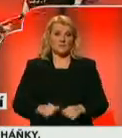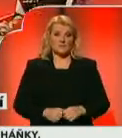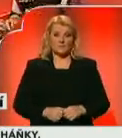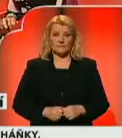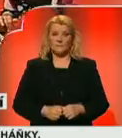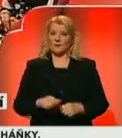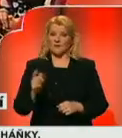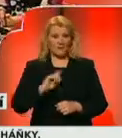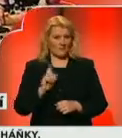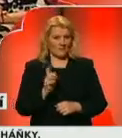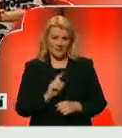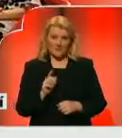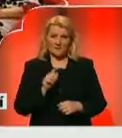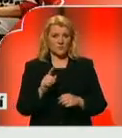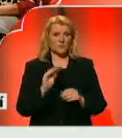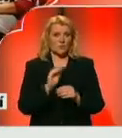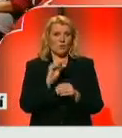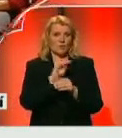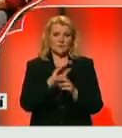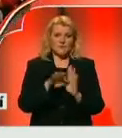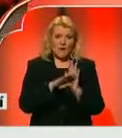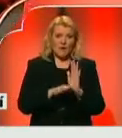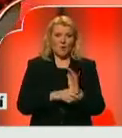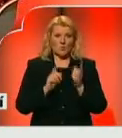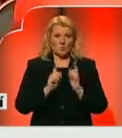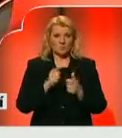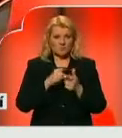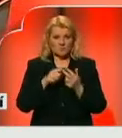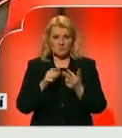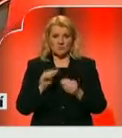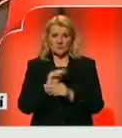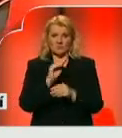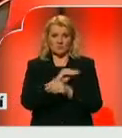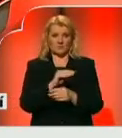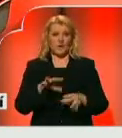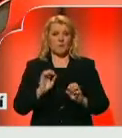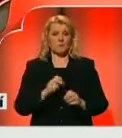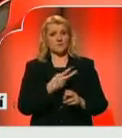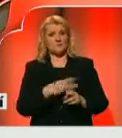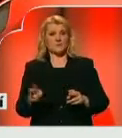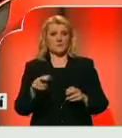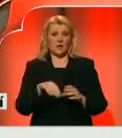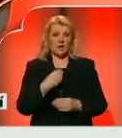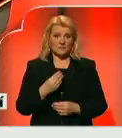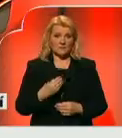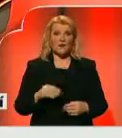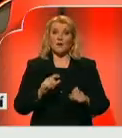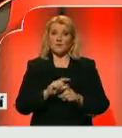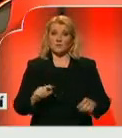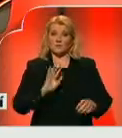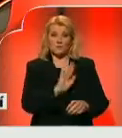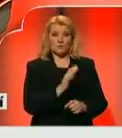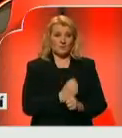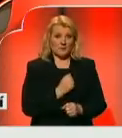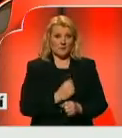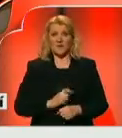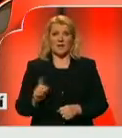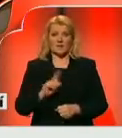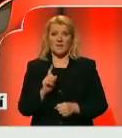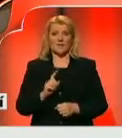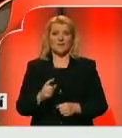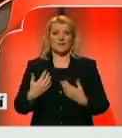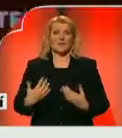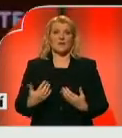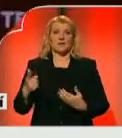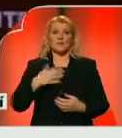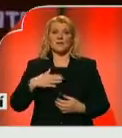těch obsahoval... doplnění do zákonů by muselo být strašně tak moc, pojďme, aby ta pojďme, karta byla ne, souladná, pojďme zase, protože pojďme, to přece byla vaše práce ne, a nikoliv, zase, aby to napravovala